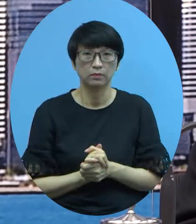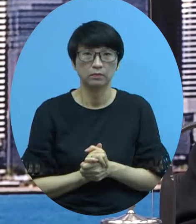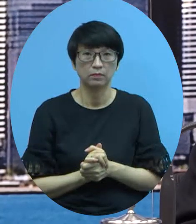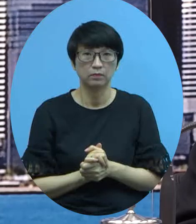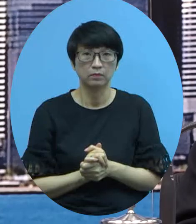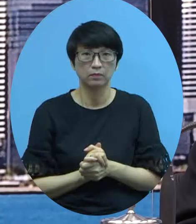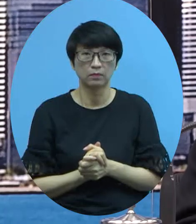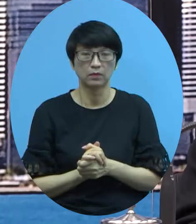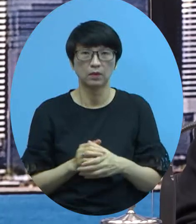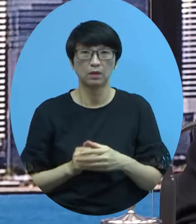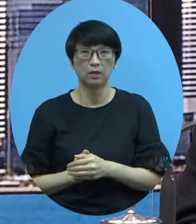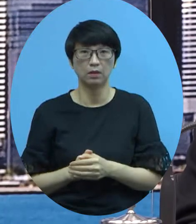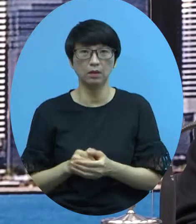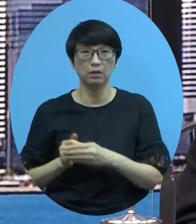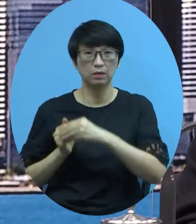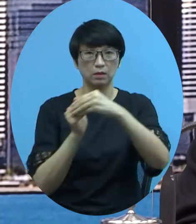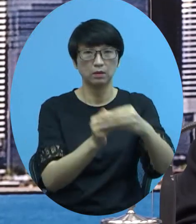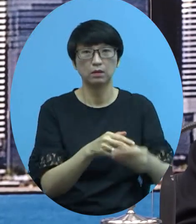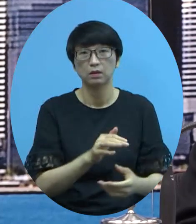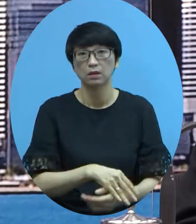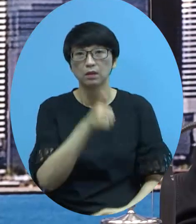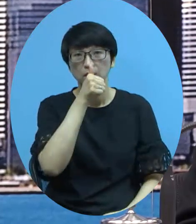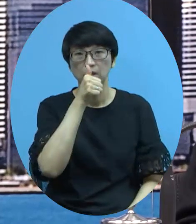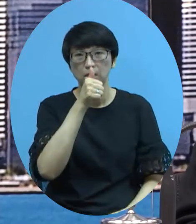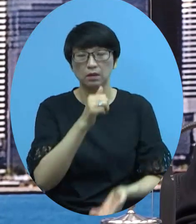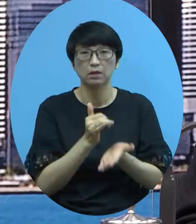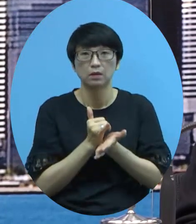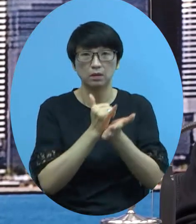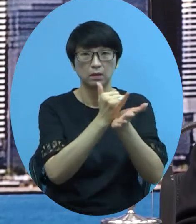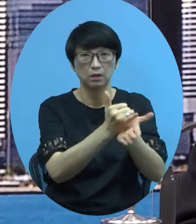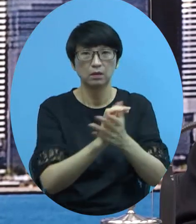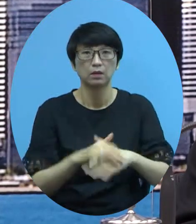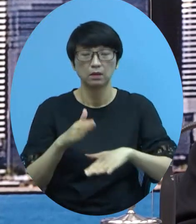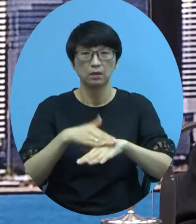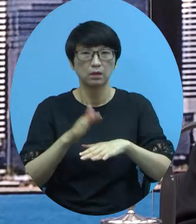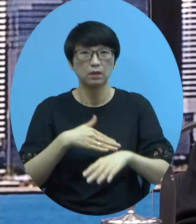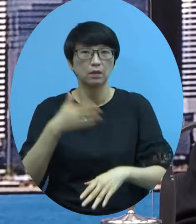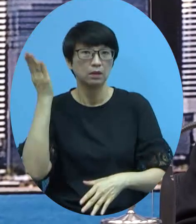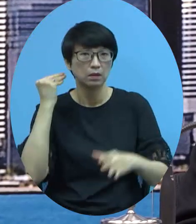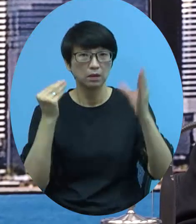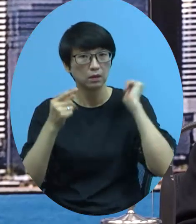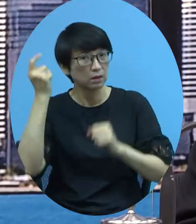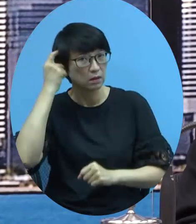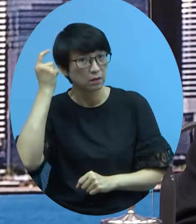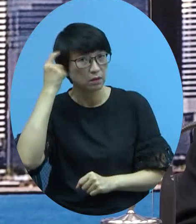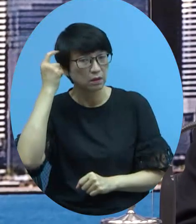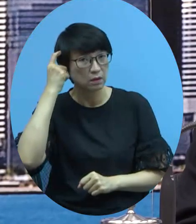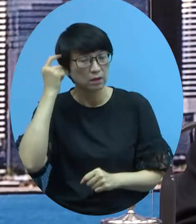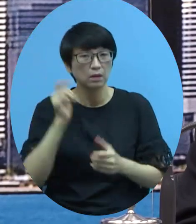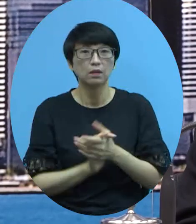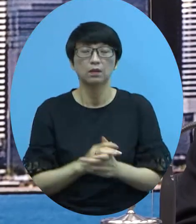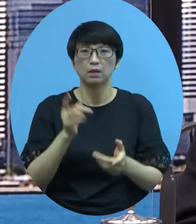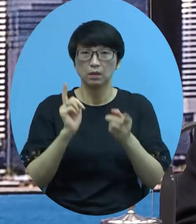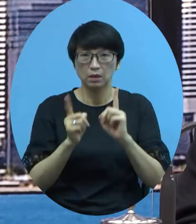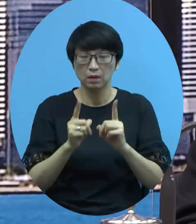個爸爸咧就係、入咗院嘅嚇。咁、我哋都係剛剛咧就係、收到個消息咧，就係、知道咧就係、中間咧就